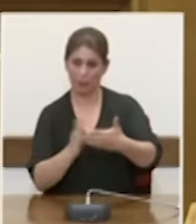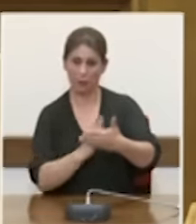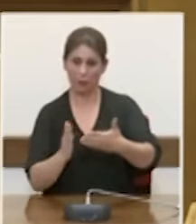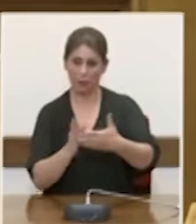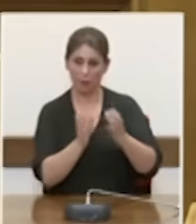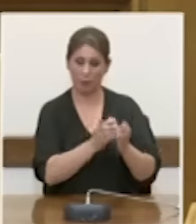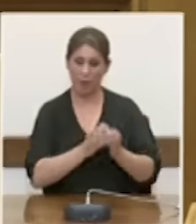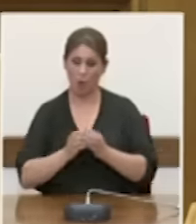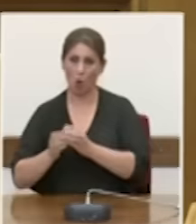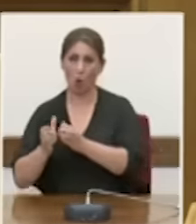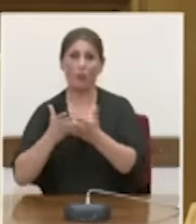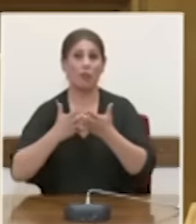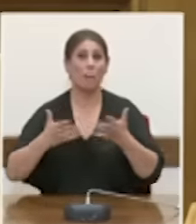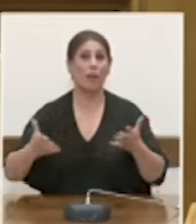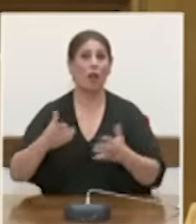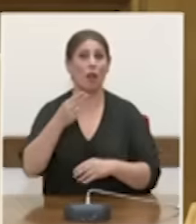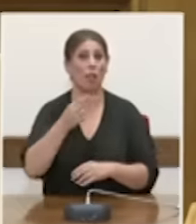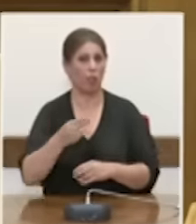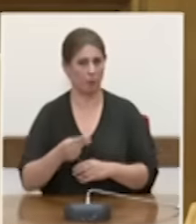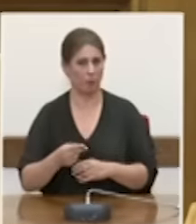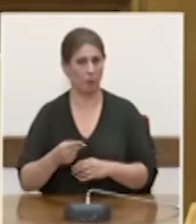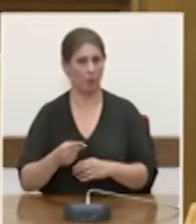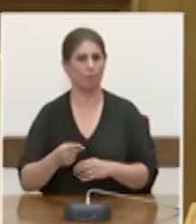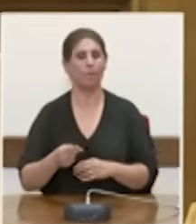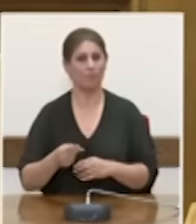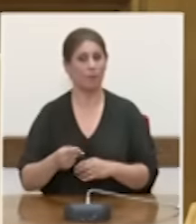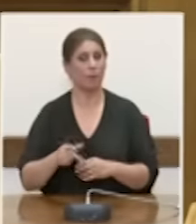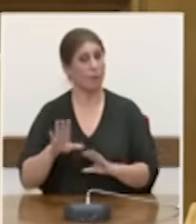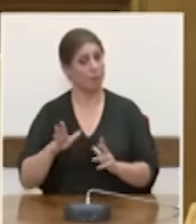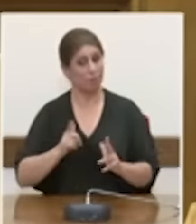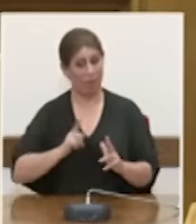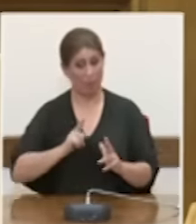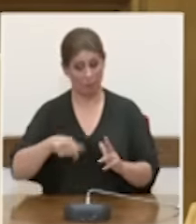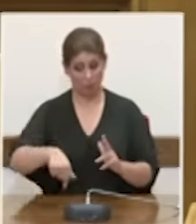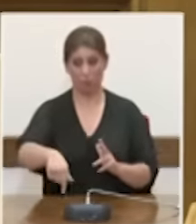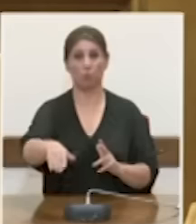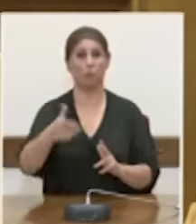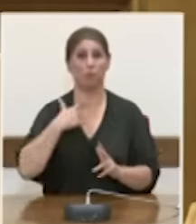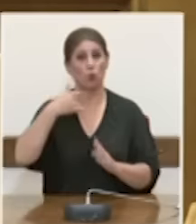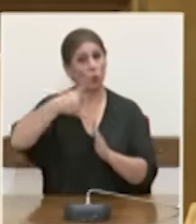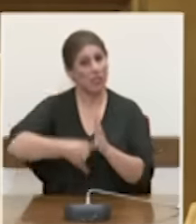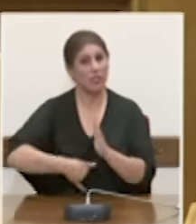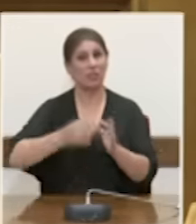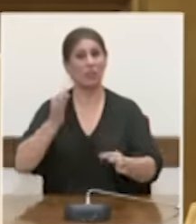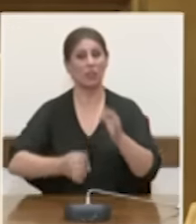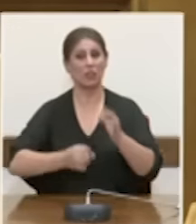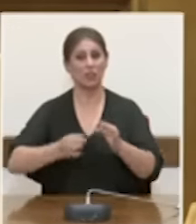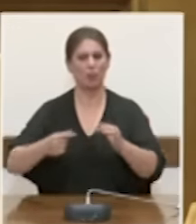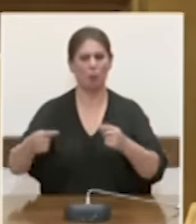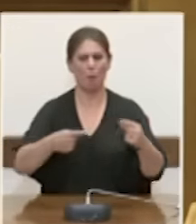πάνω στα μεγάλα ζητήματα. Ότι θα γίνει ουσιαστική συζήτηση και αντιπαράθεση